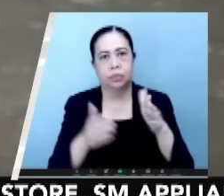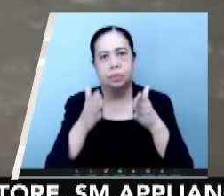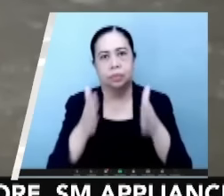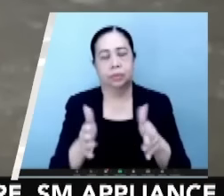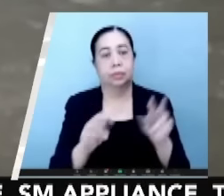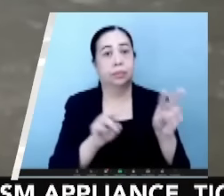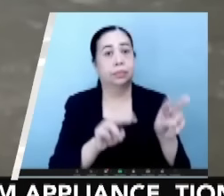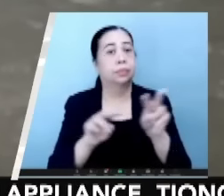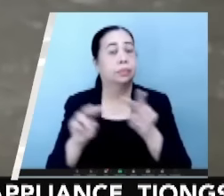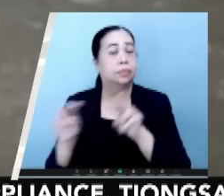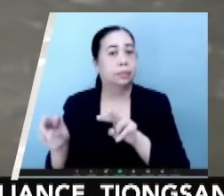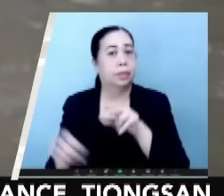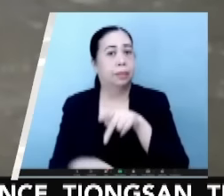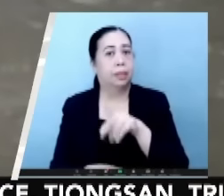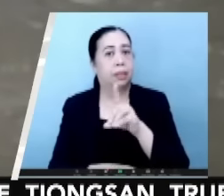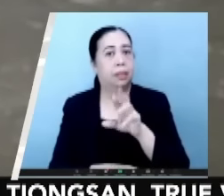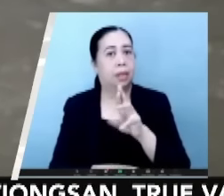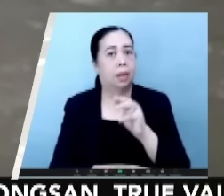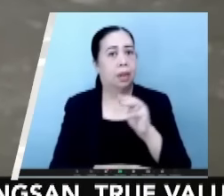ng PDRRMO.